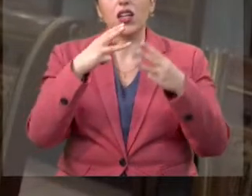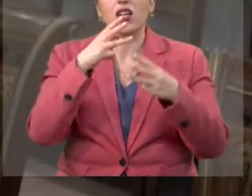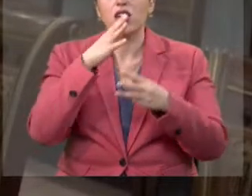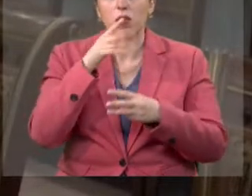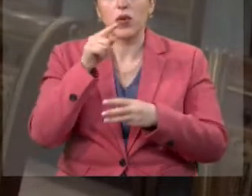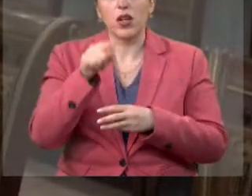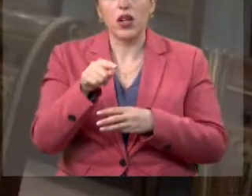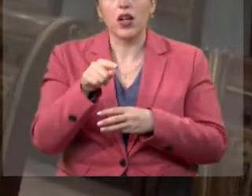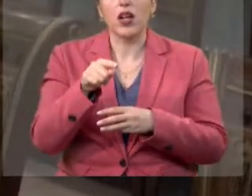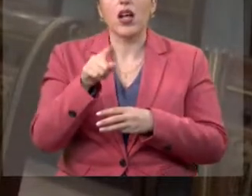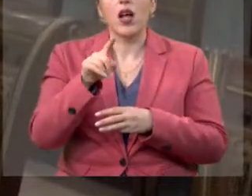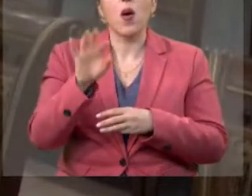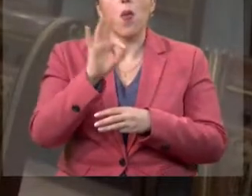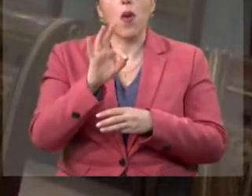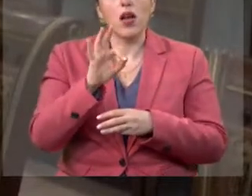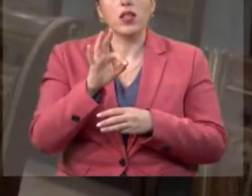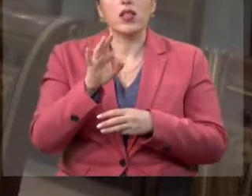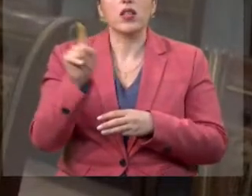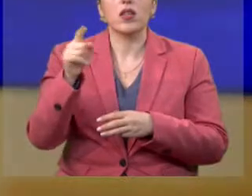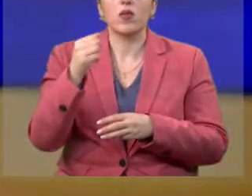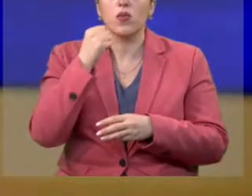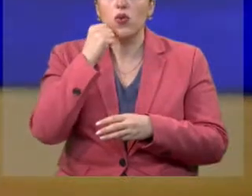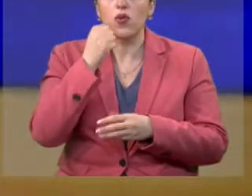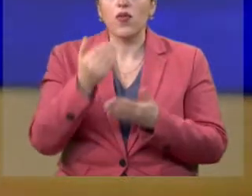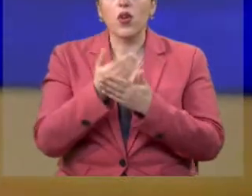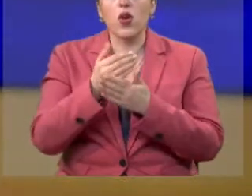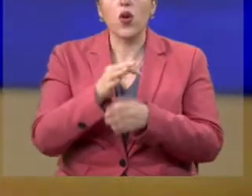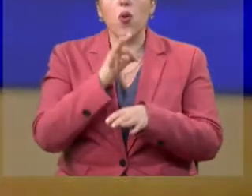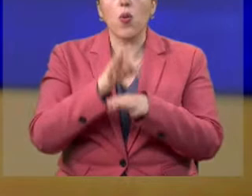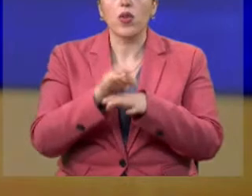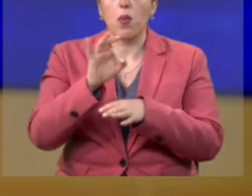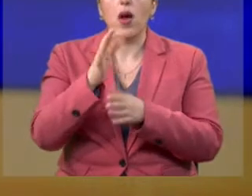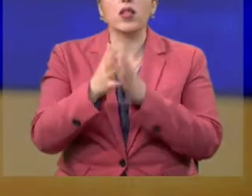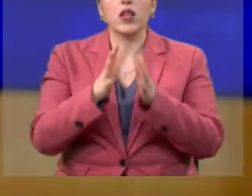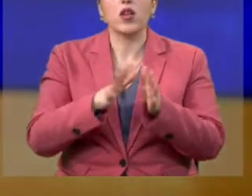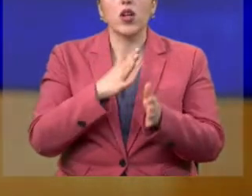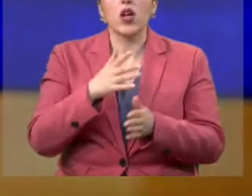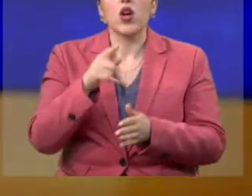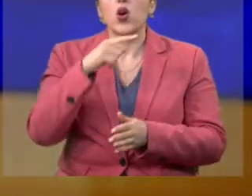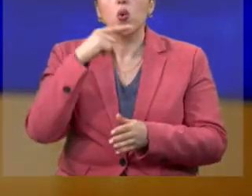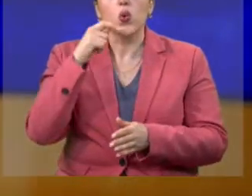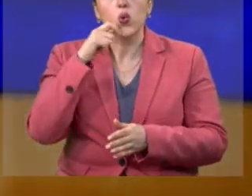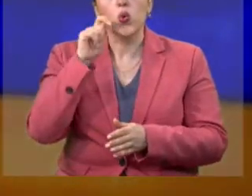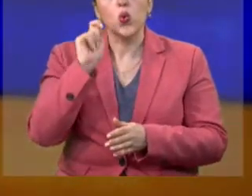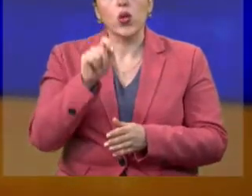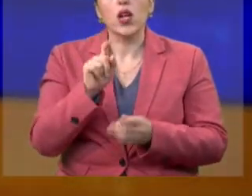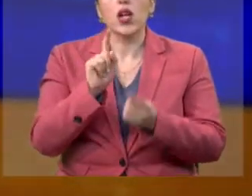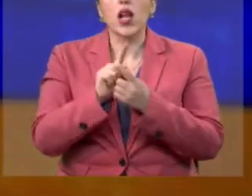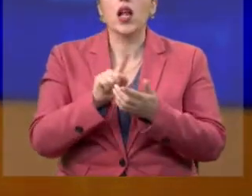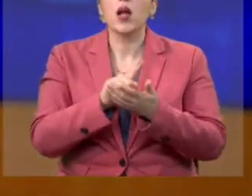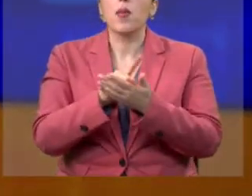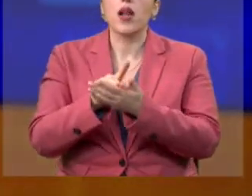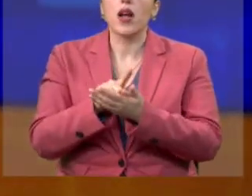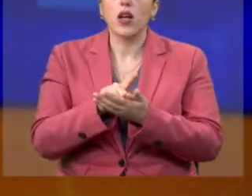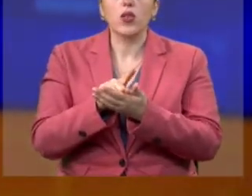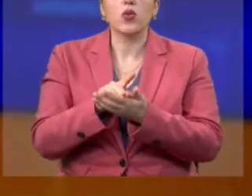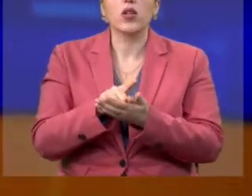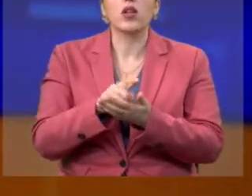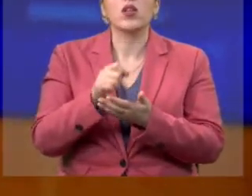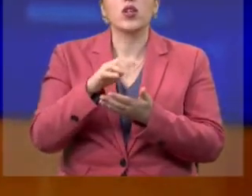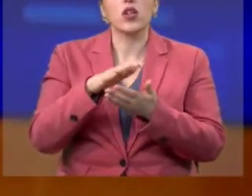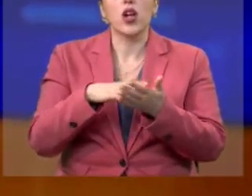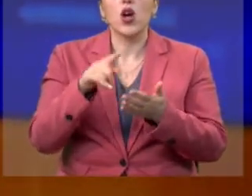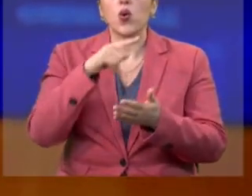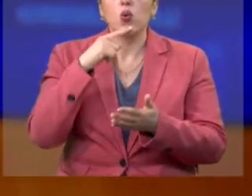մեկնաբանելիս մասնավորապես այս մասին ասել էր Կրեմլի խոսնակը։ Երբ են շարունակելու ռուս-ուկրաինական բանակցությունները, Ռուսաստանի նախագահ